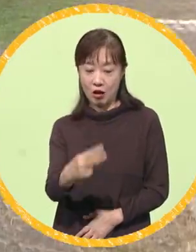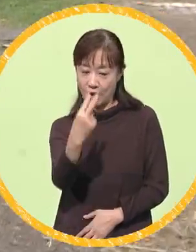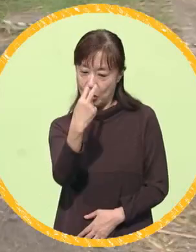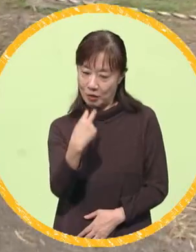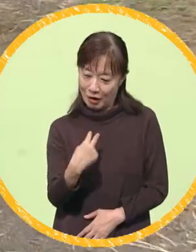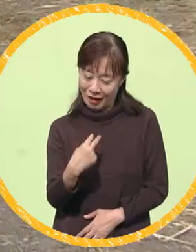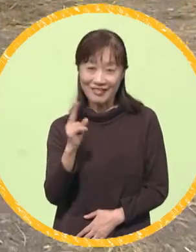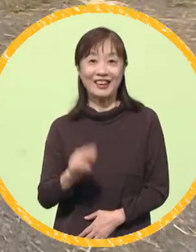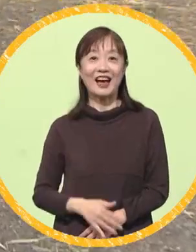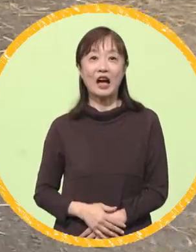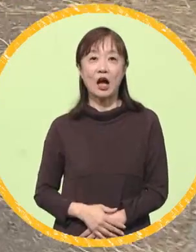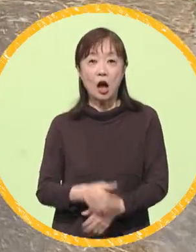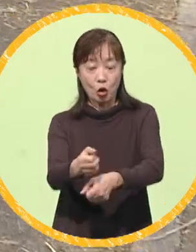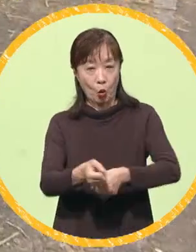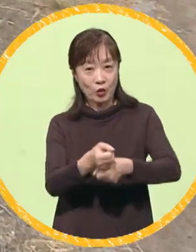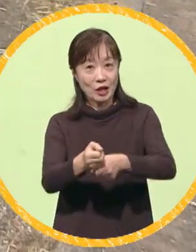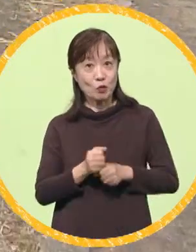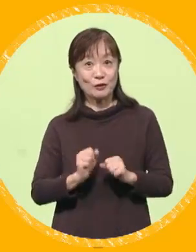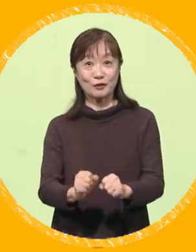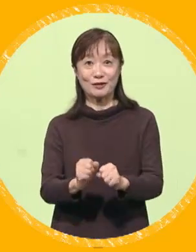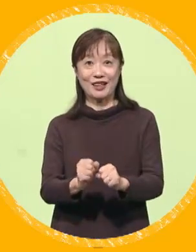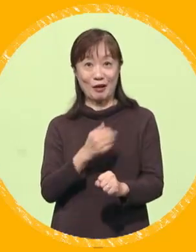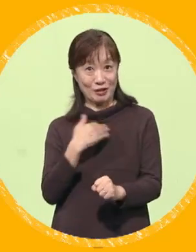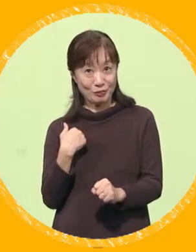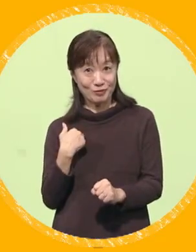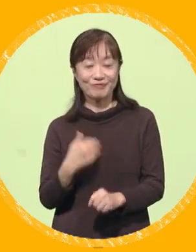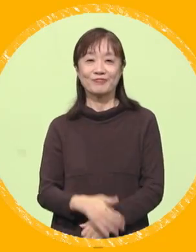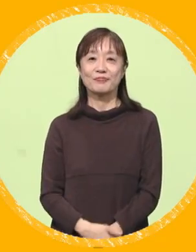農作業する人に見えますかね？